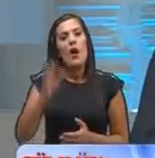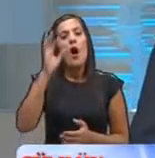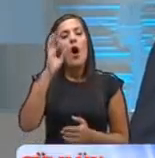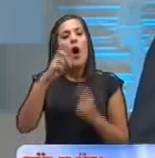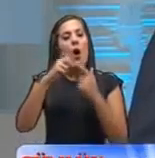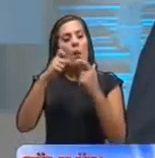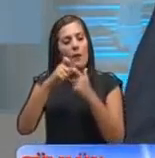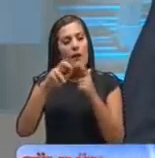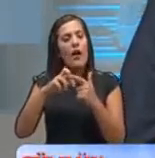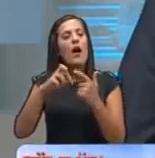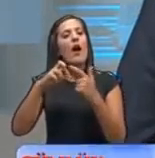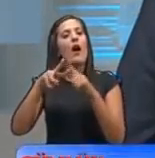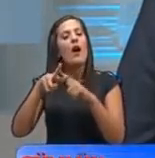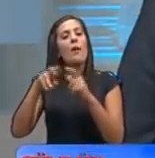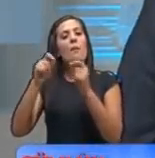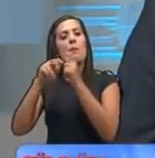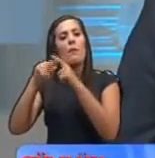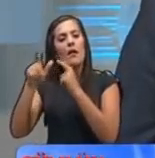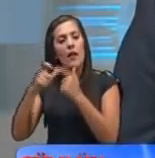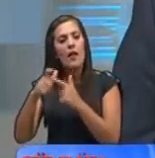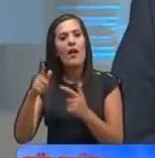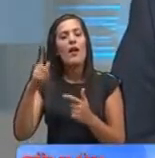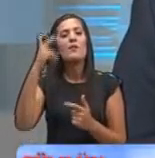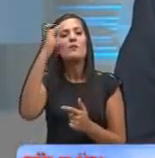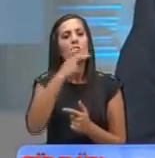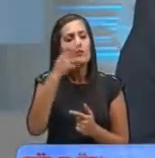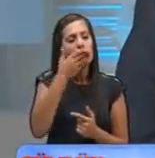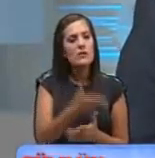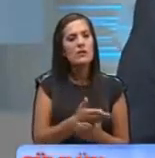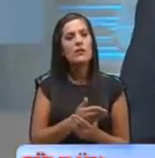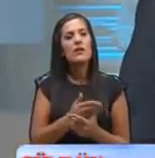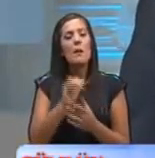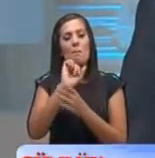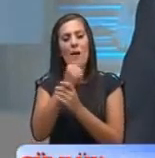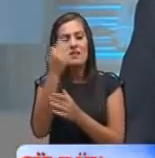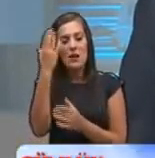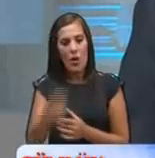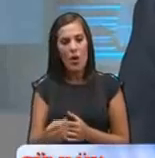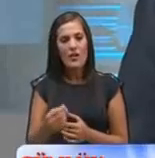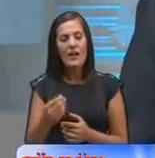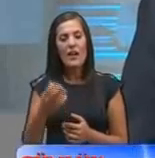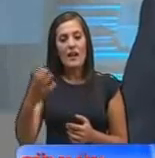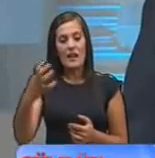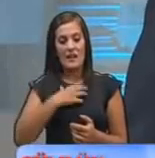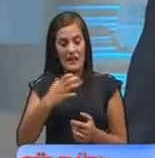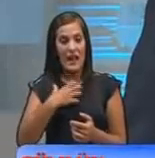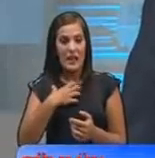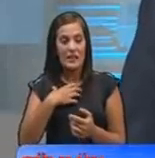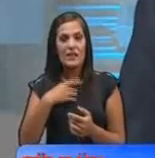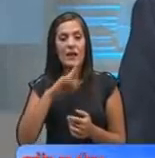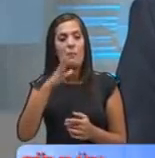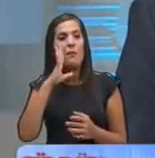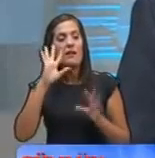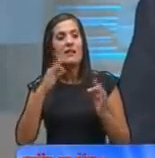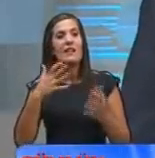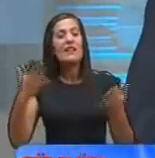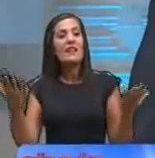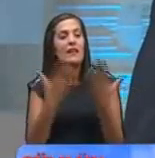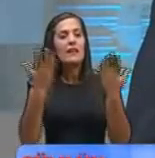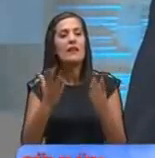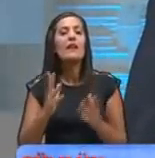Opera, bale, senfonik müzik meslek olarak cazibesini koruduğu sürece ilgi